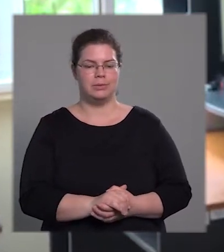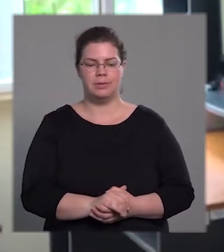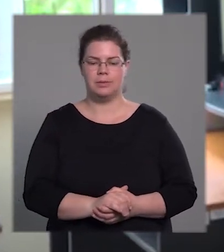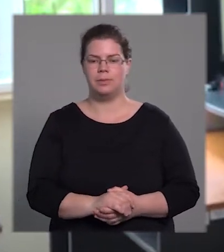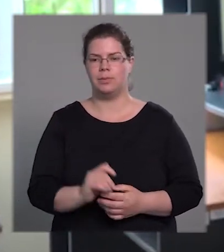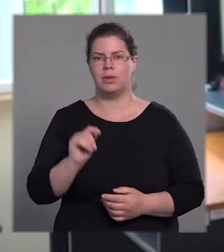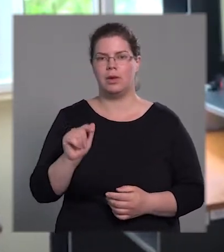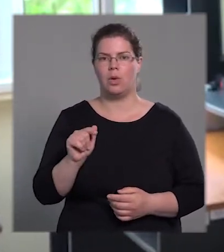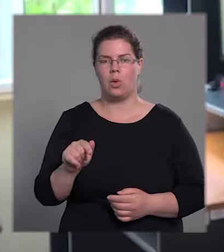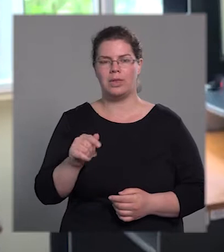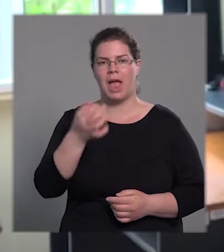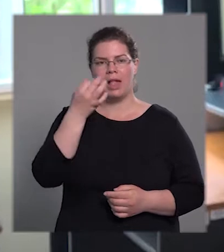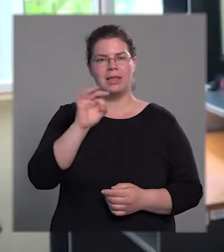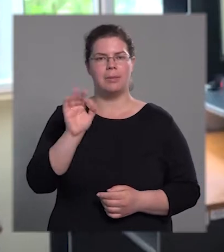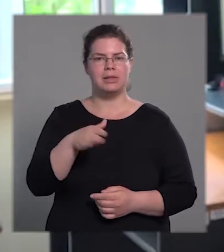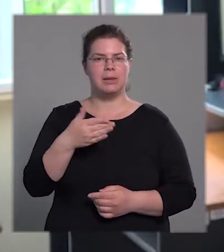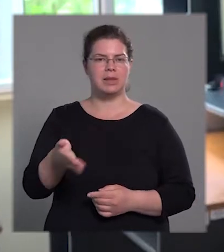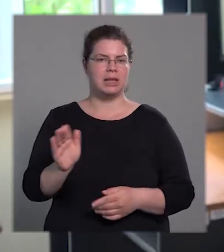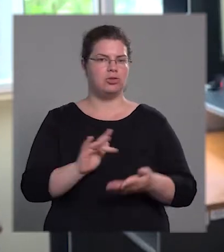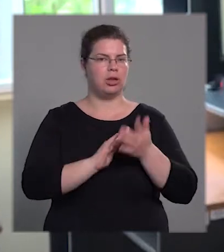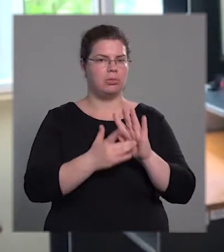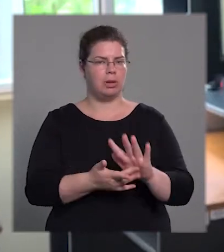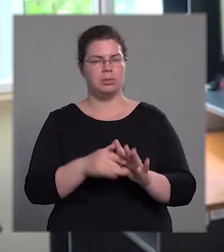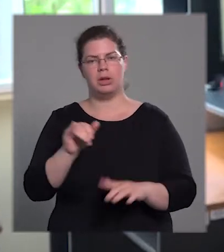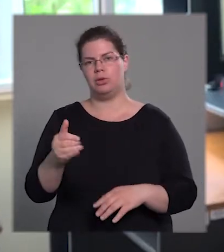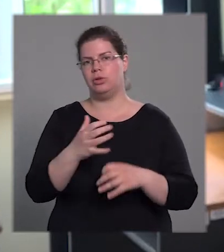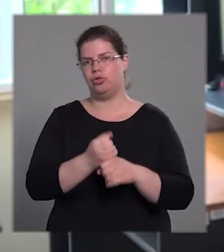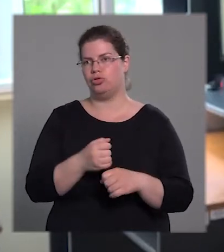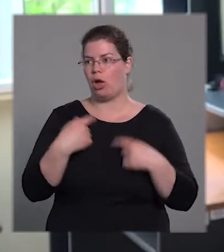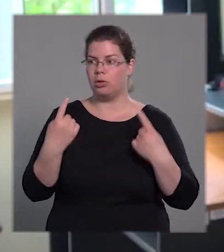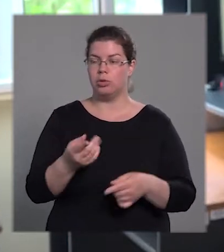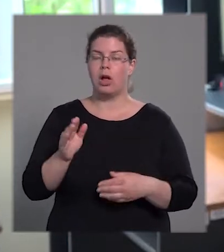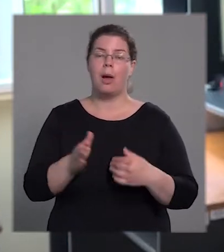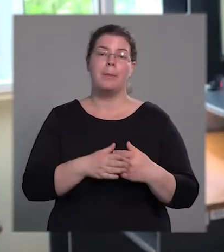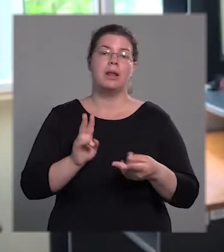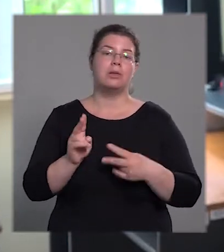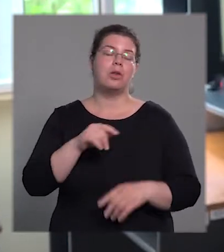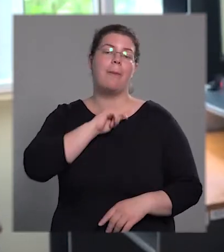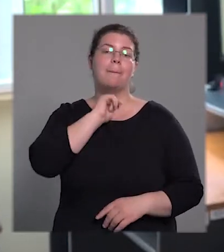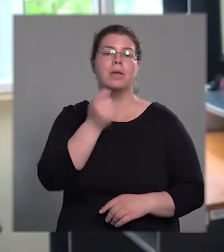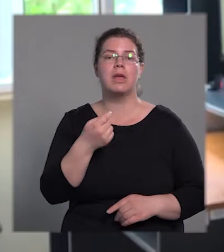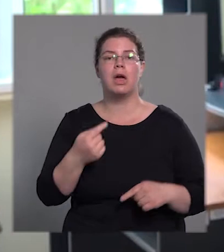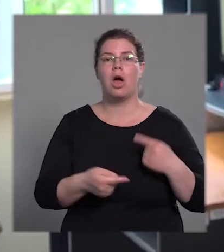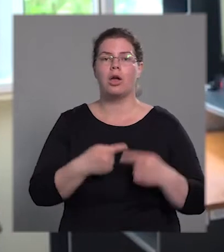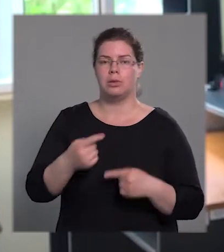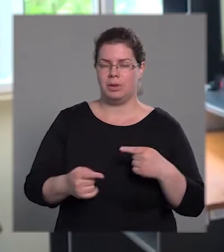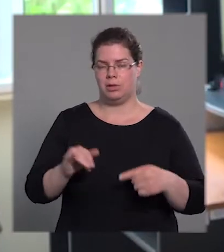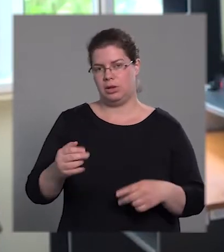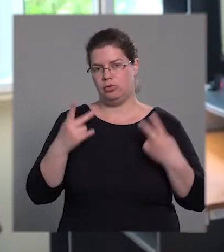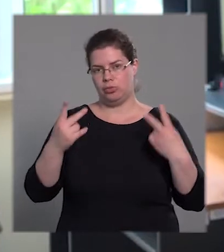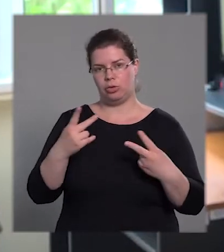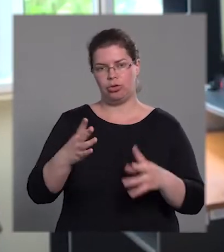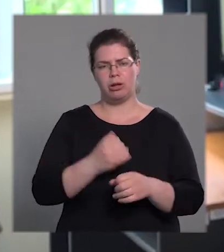Ott egy német nemzetiségi bemutatót is tartottunk, mert amellett, hogy a magyar hagyományokat is fontosnak